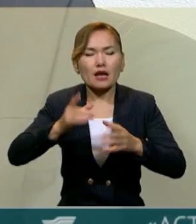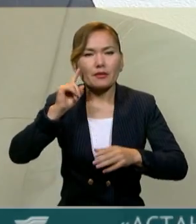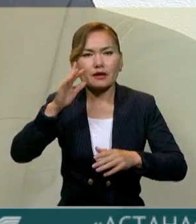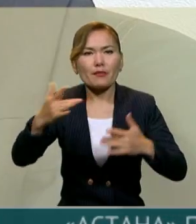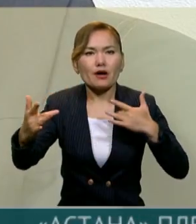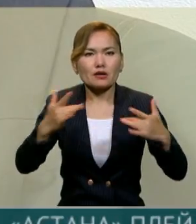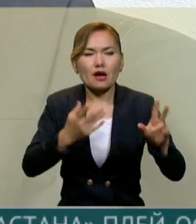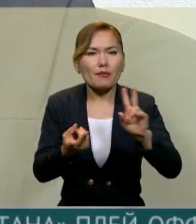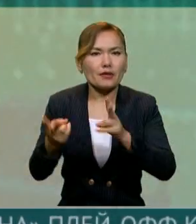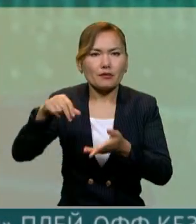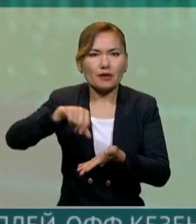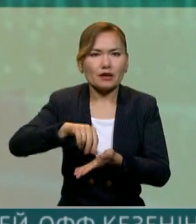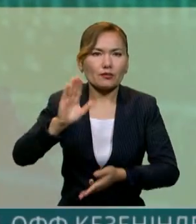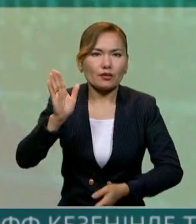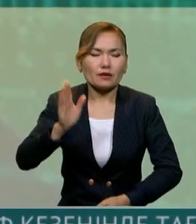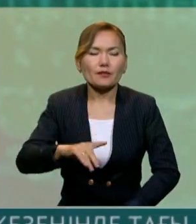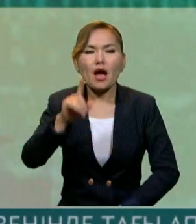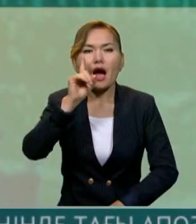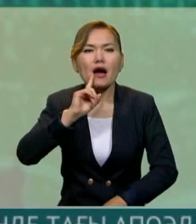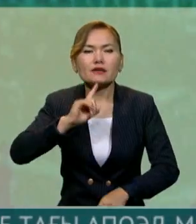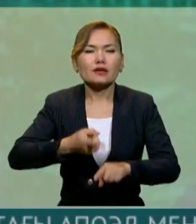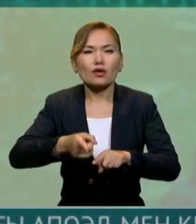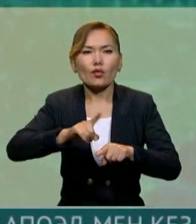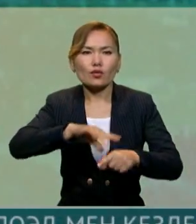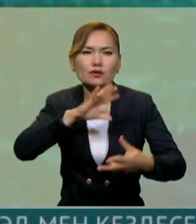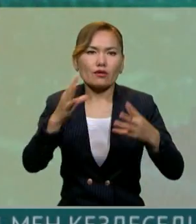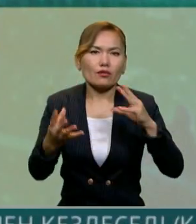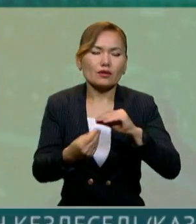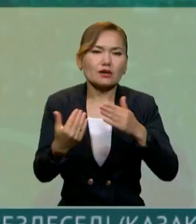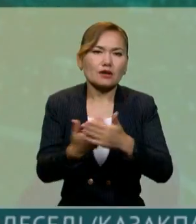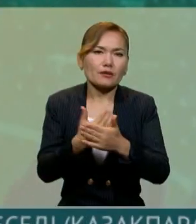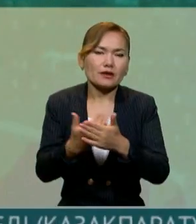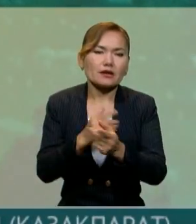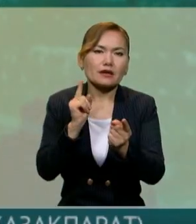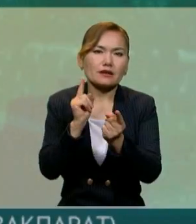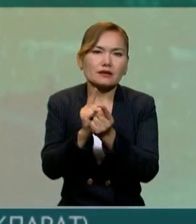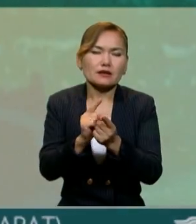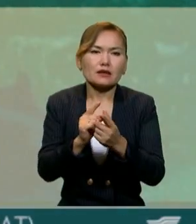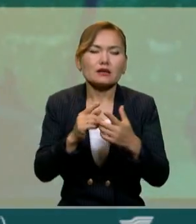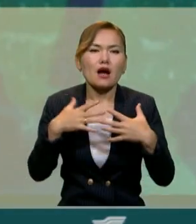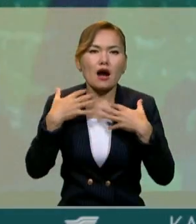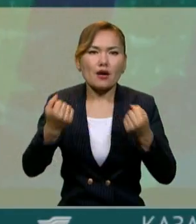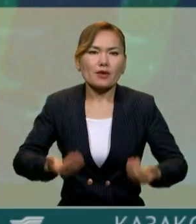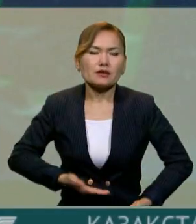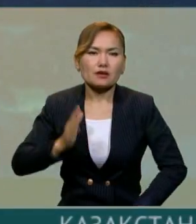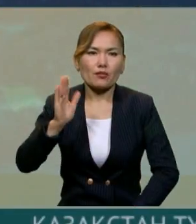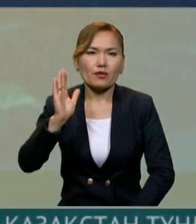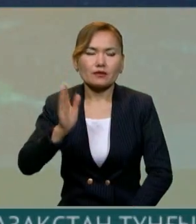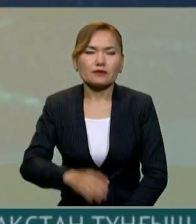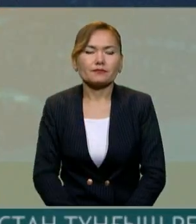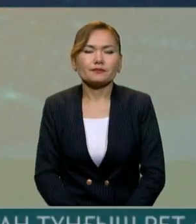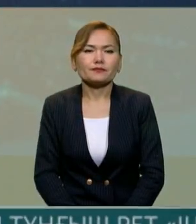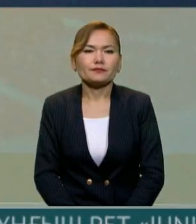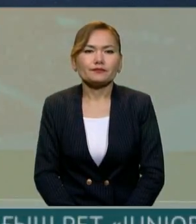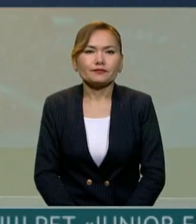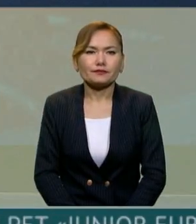би билейді. Әзірге келіп түскен ақпараттар легі осымен тәмам. Жаңалықтарымызды сондай-ақ хабар.кз сайтынан және әлеуметтік